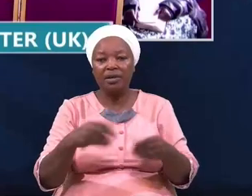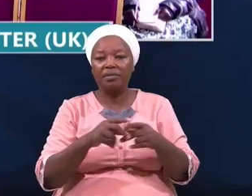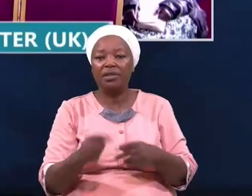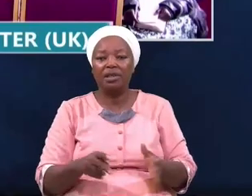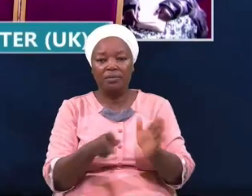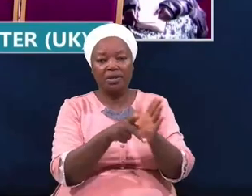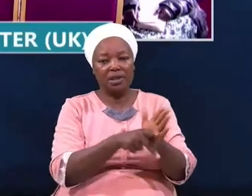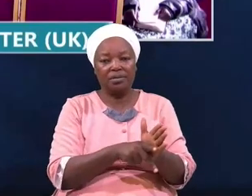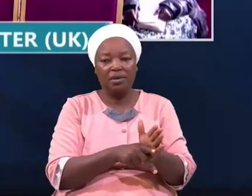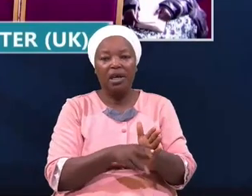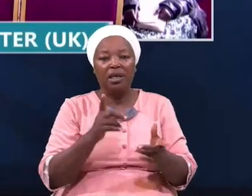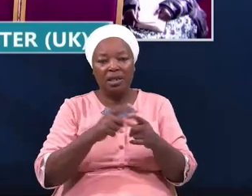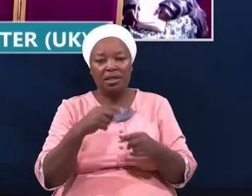préceptes.